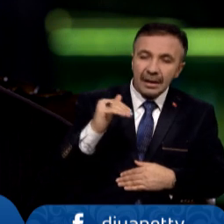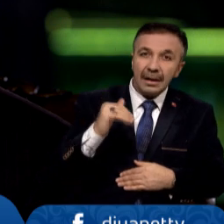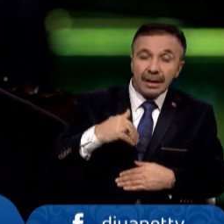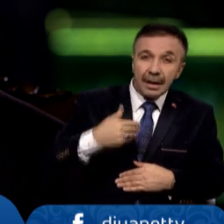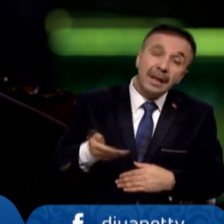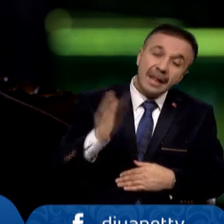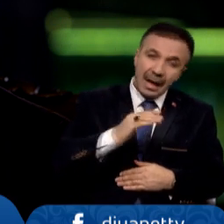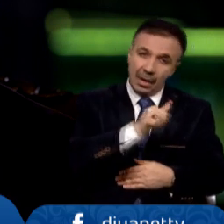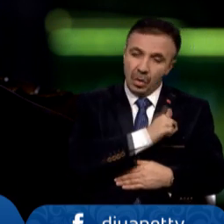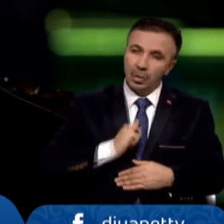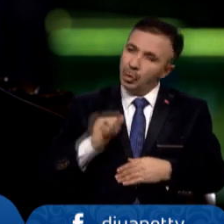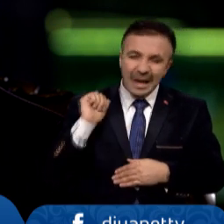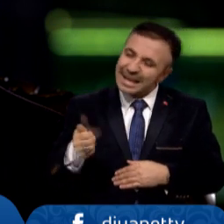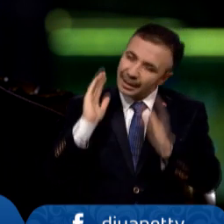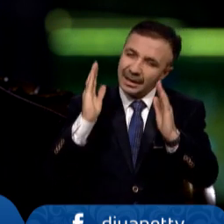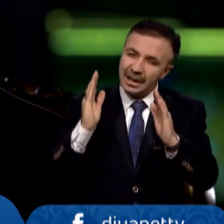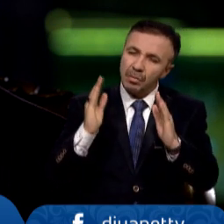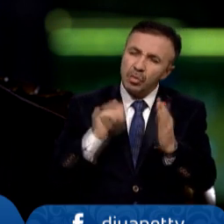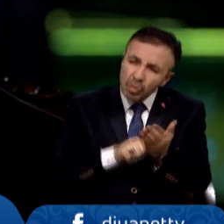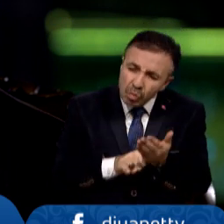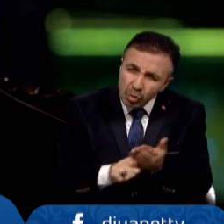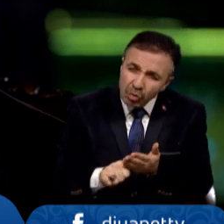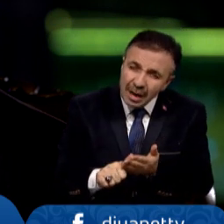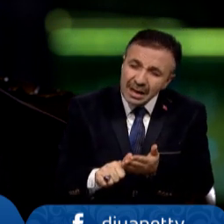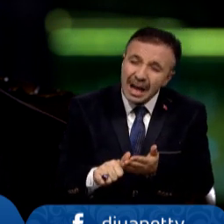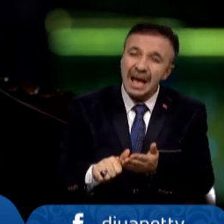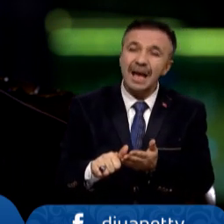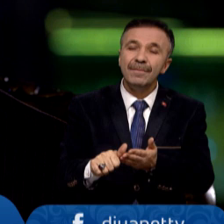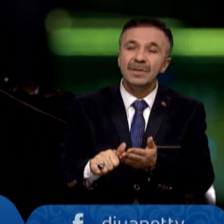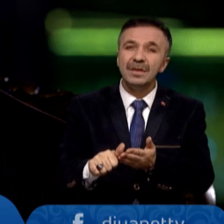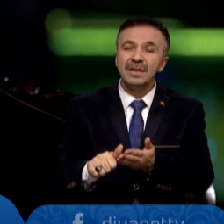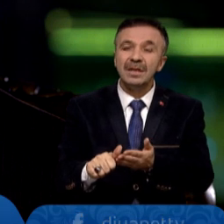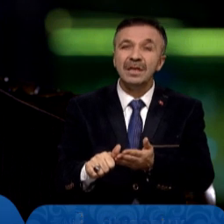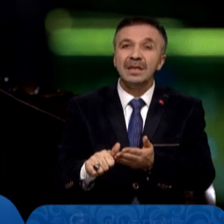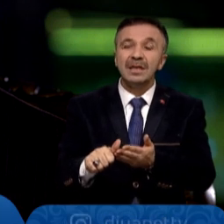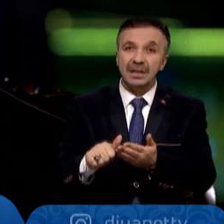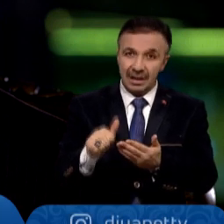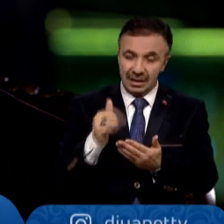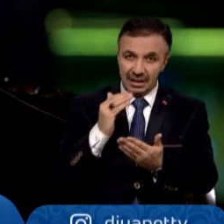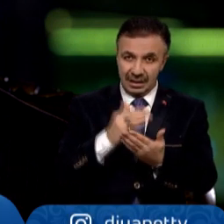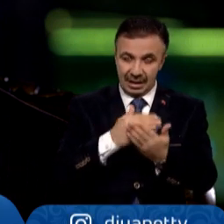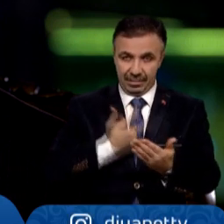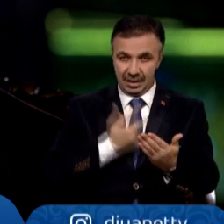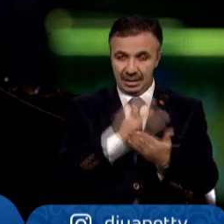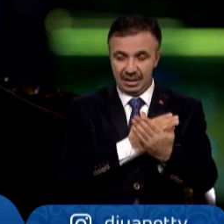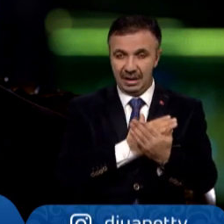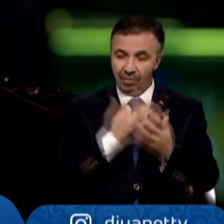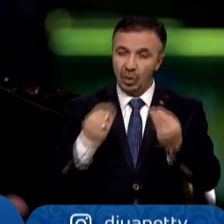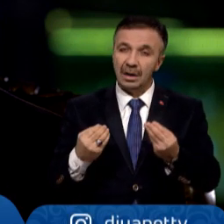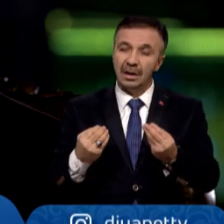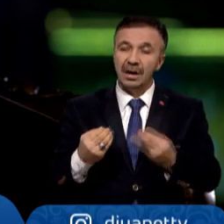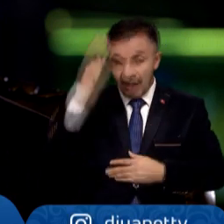zaman gidecek Bütün bunlar sistem adamımı Nizam adam olan Hazreti Ömer tarafından